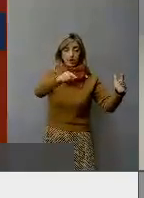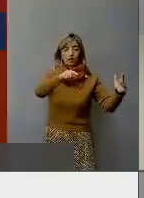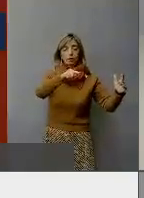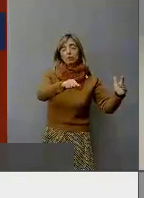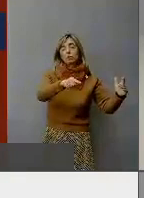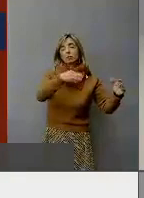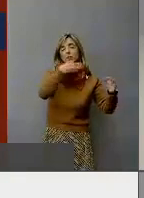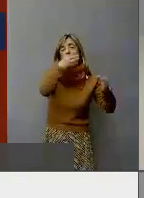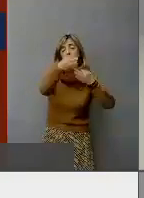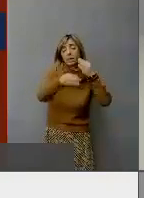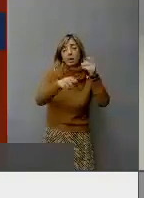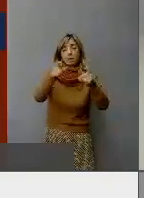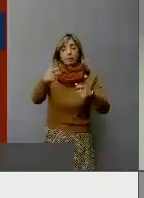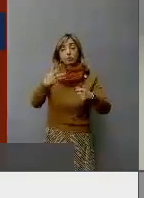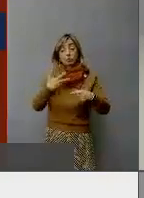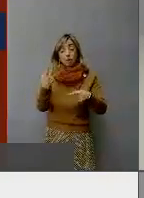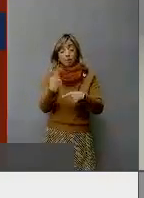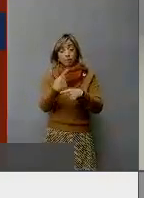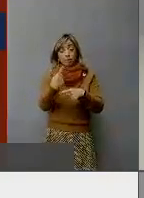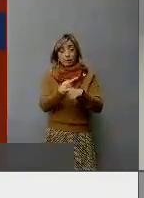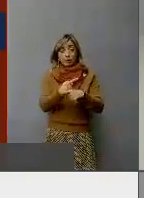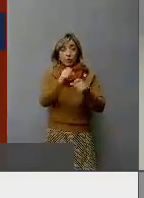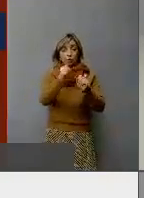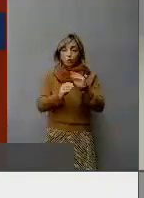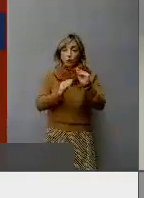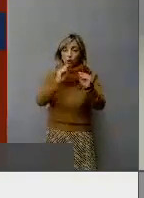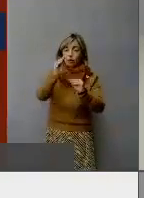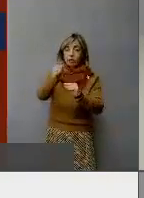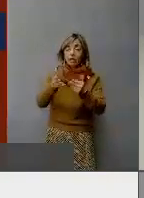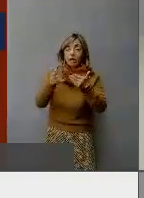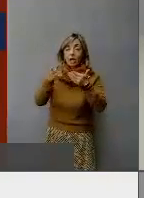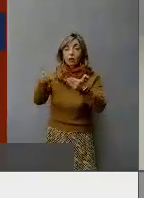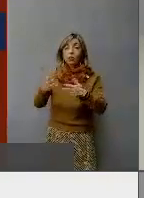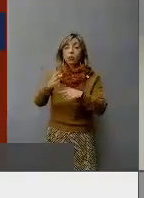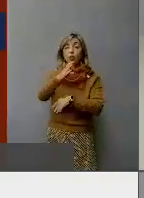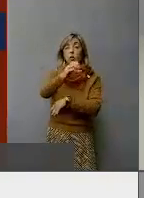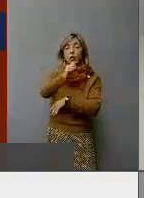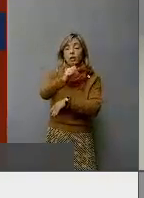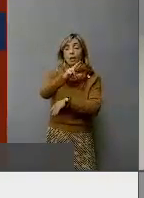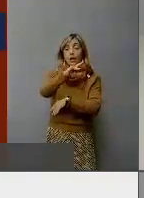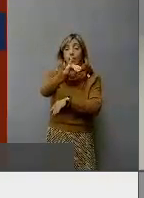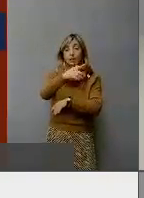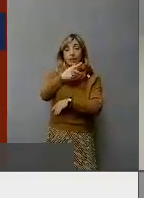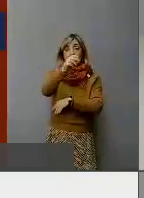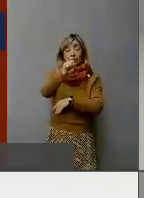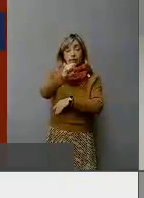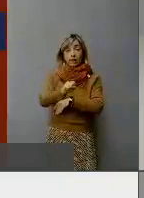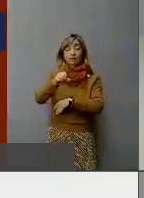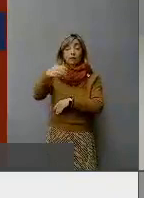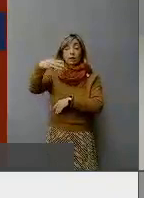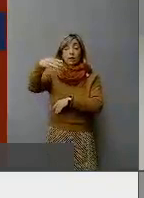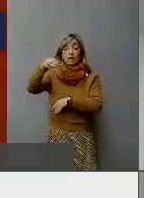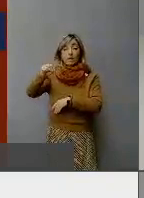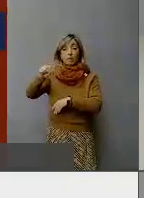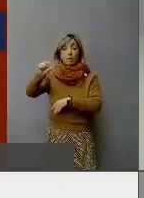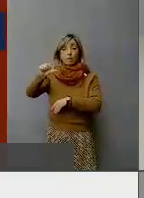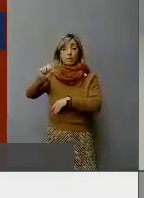chi agli organi preposti quali la carica della carità insomma sfero e altre associazioni benefiche